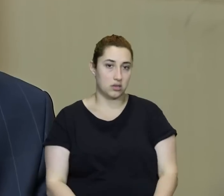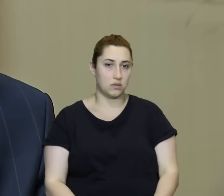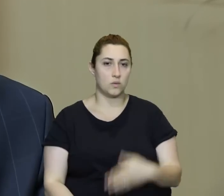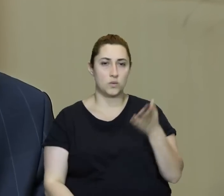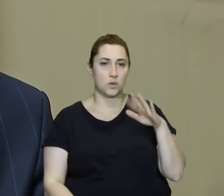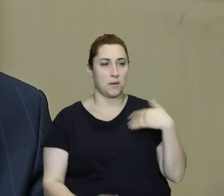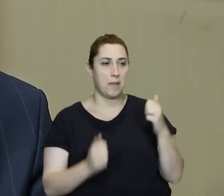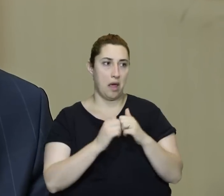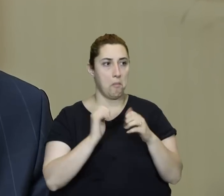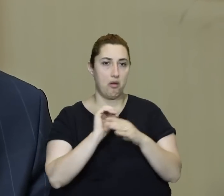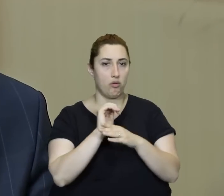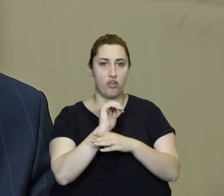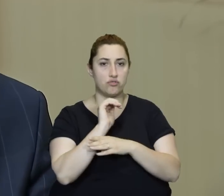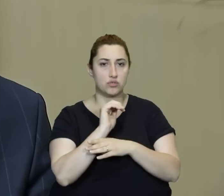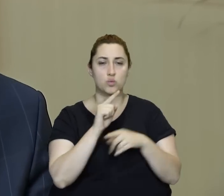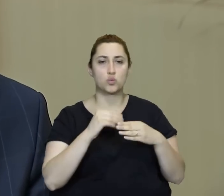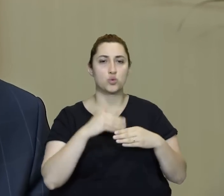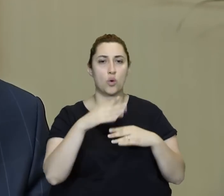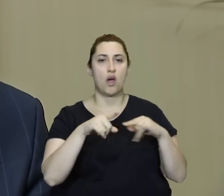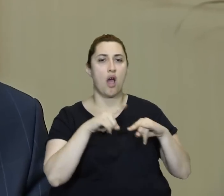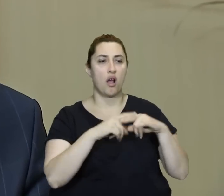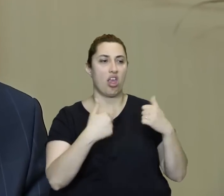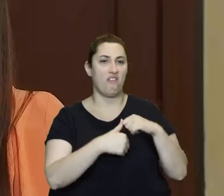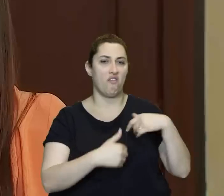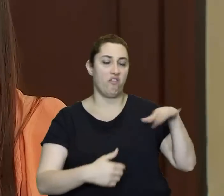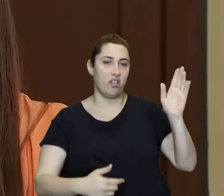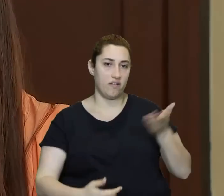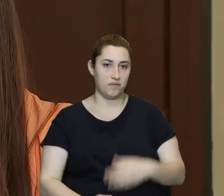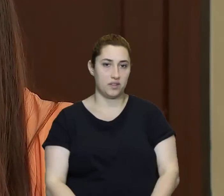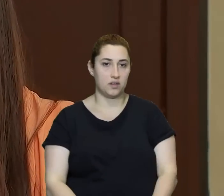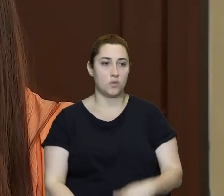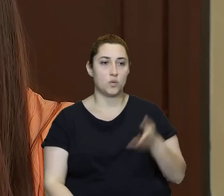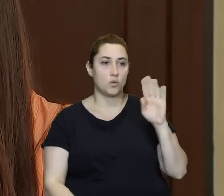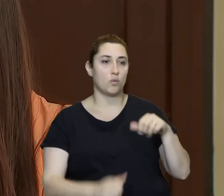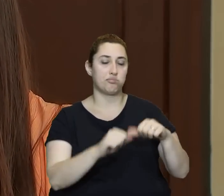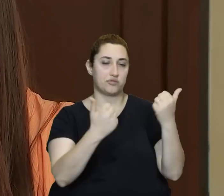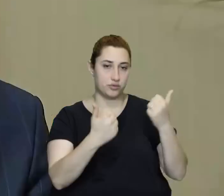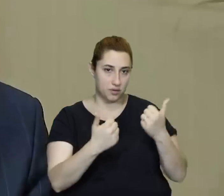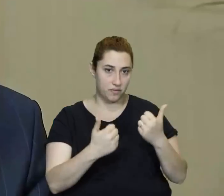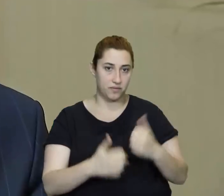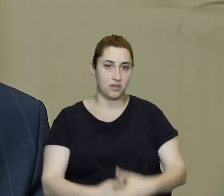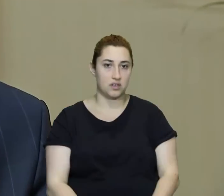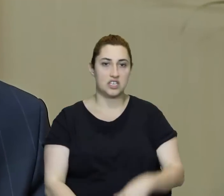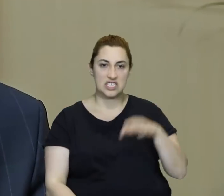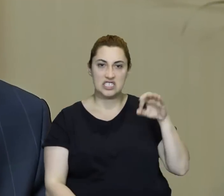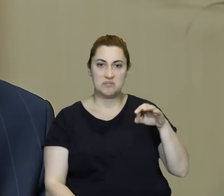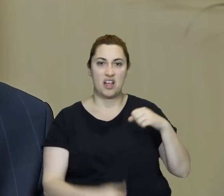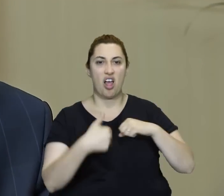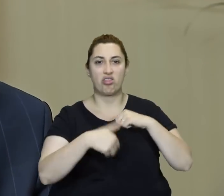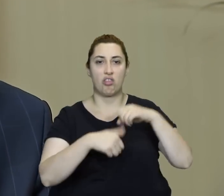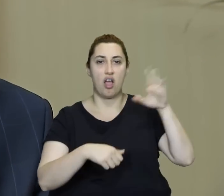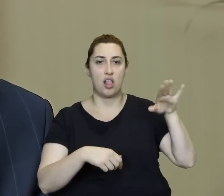Sonra bir süre birlikte yaşadık. Ondan sonra Hakan evlendi. Sonra da ayrıldı. Şimdi de